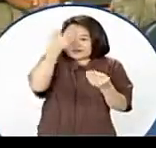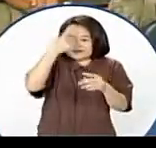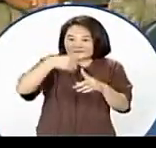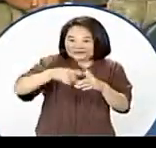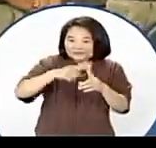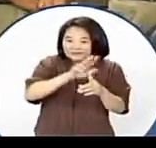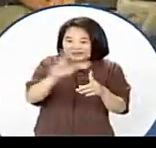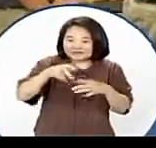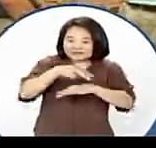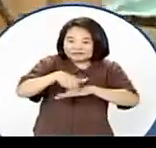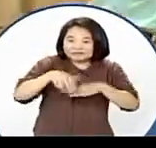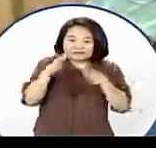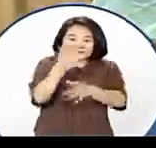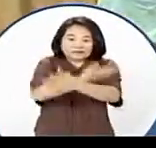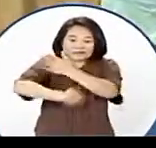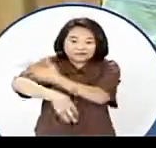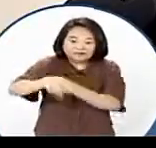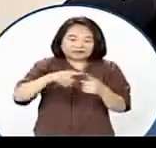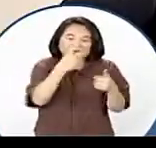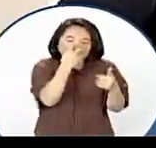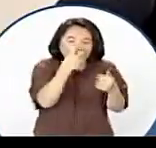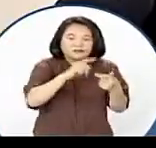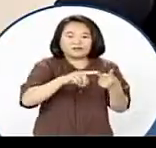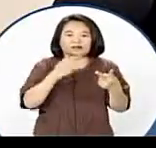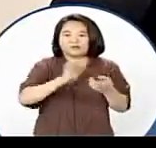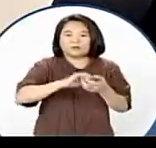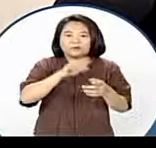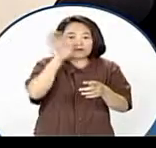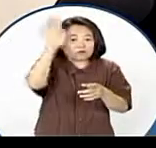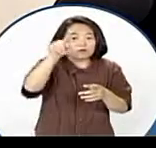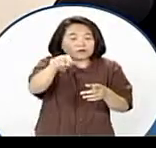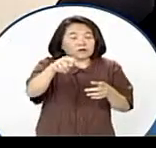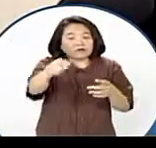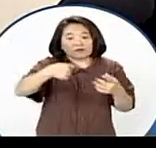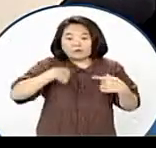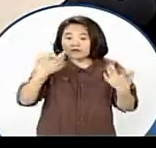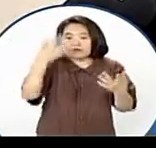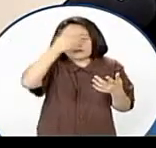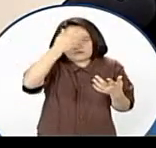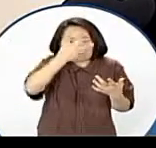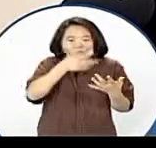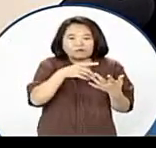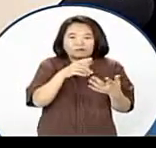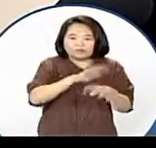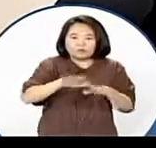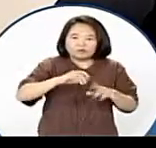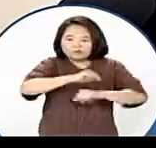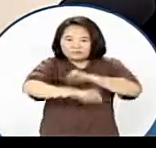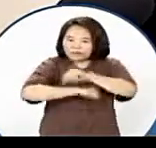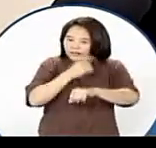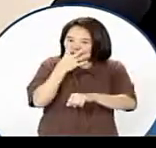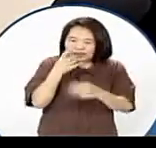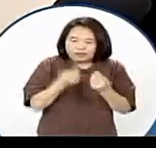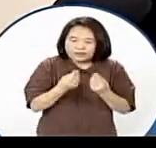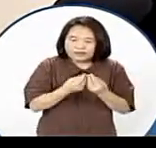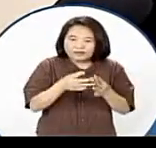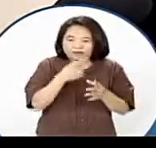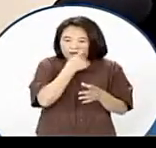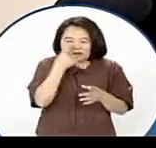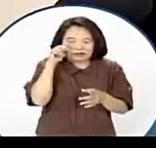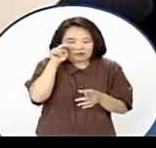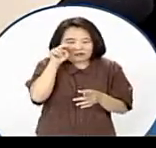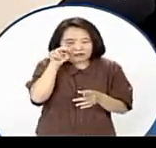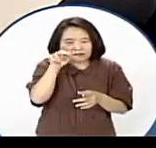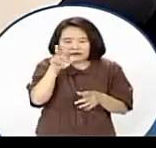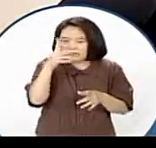于对于身心障碍者或者是视障者，包含你我，我们老了之后可能伴随着其他的行动不方便。视力的自然退化